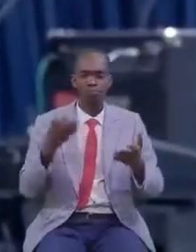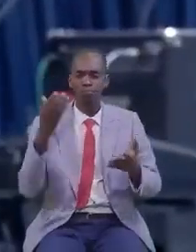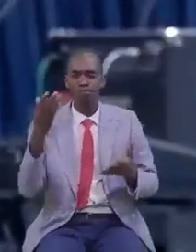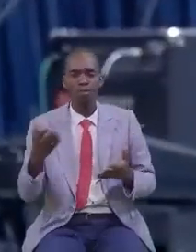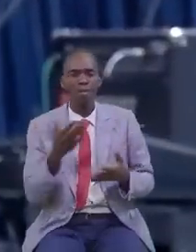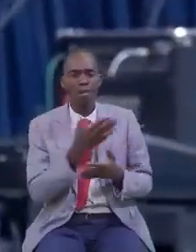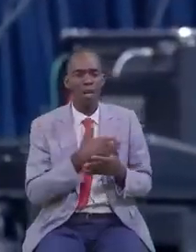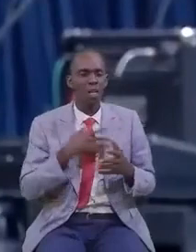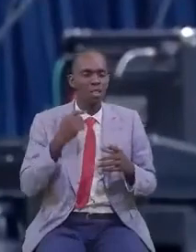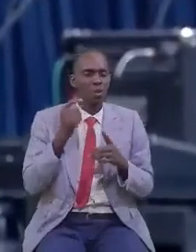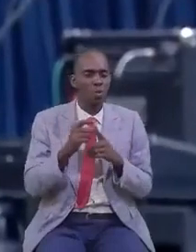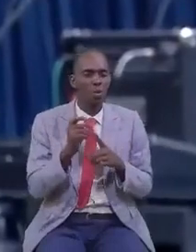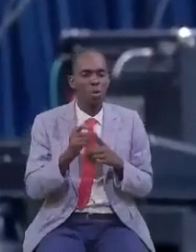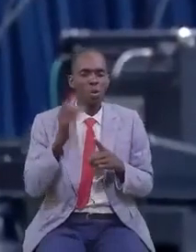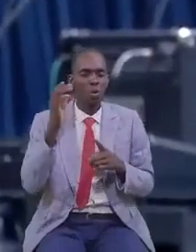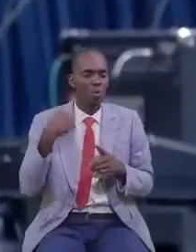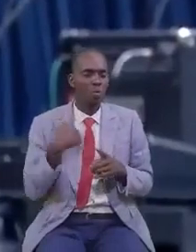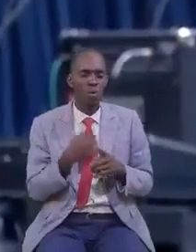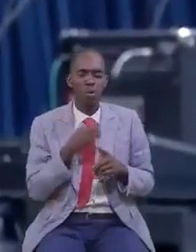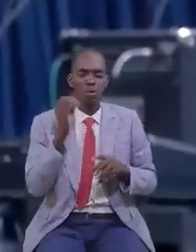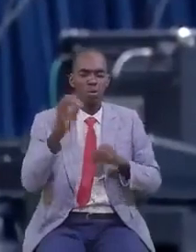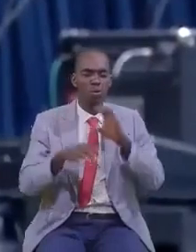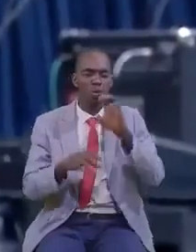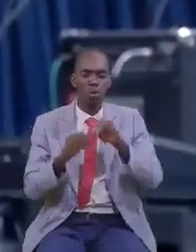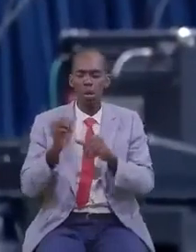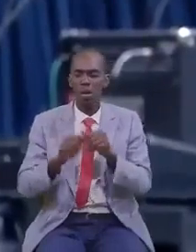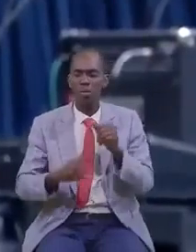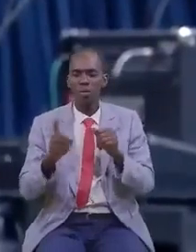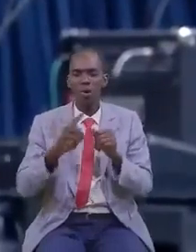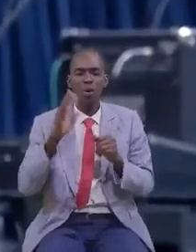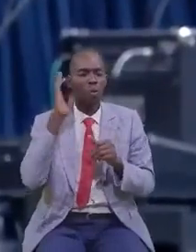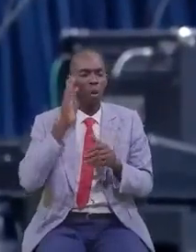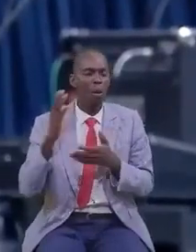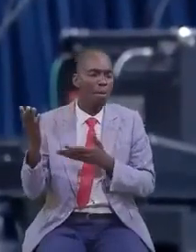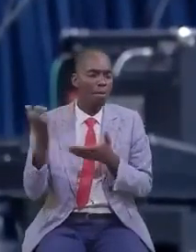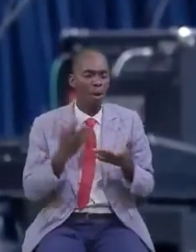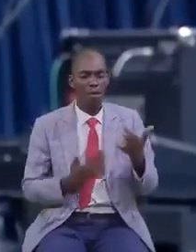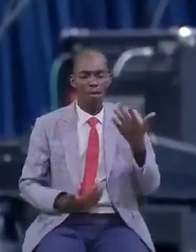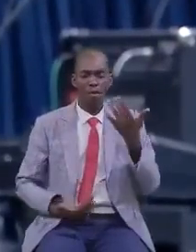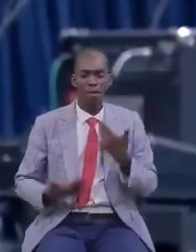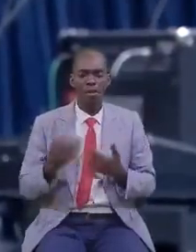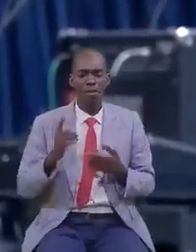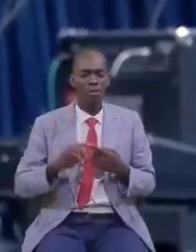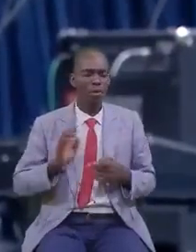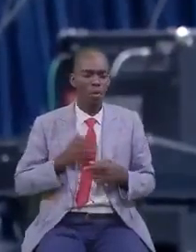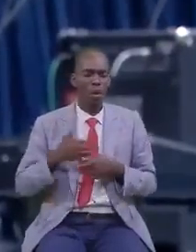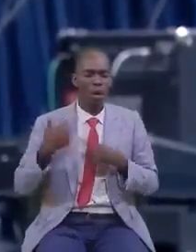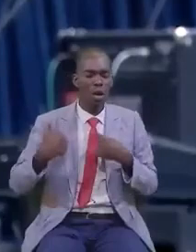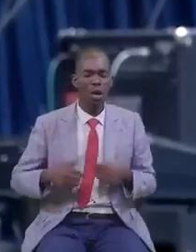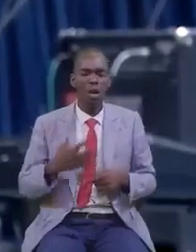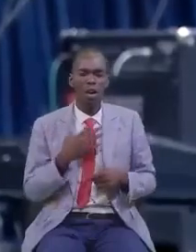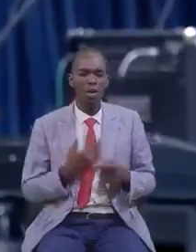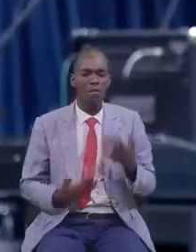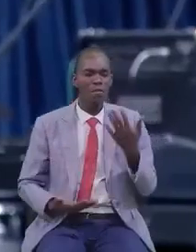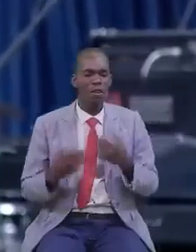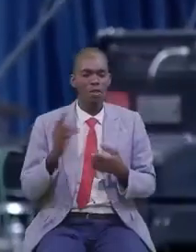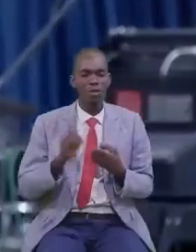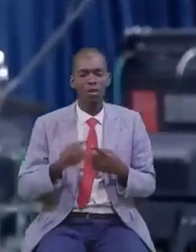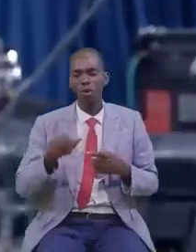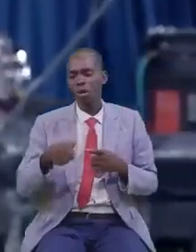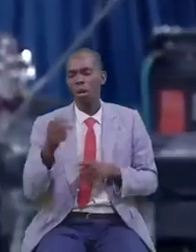the words will throw everywhere. They bring fire into our lives and fire into the lives of other